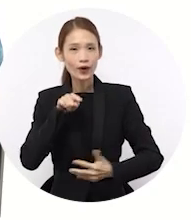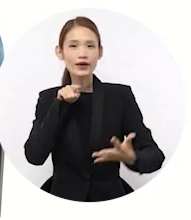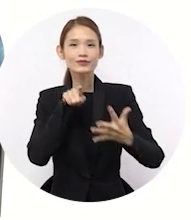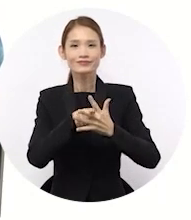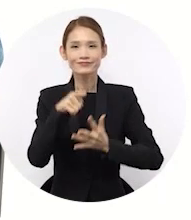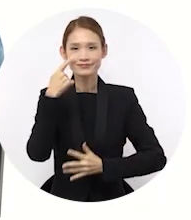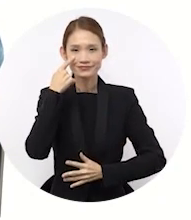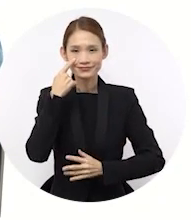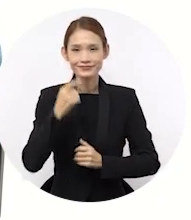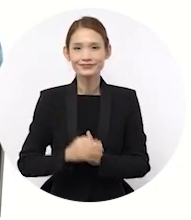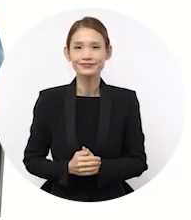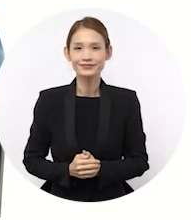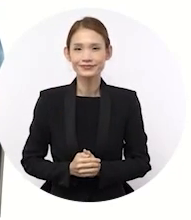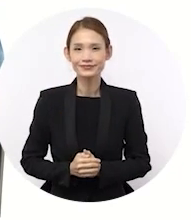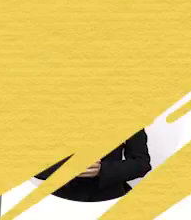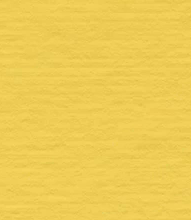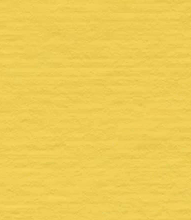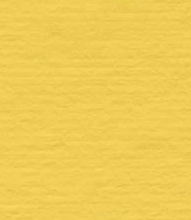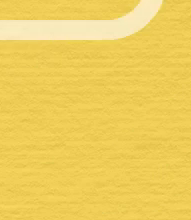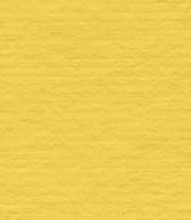정답이었는지 맞춰보도록 할게요.